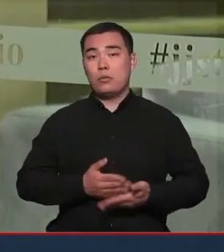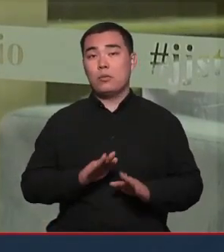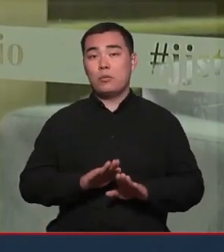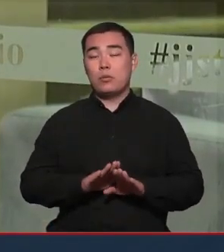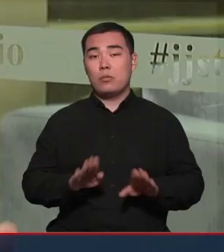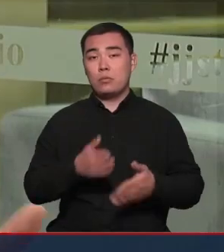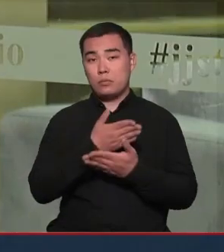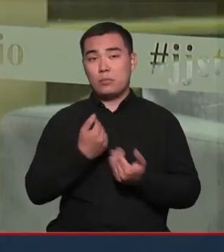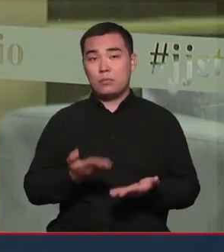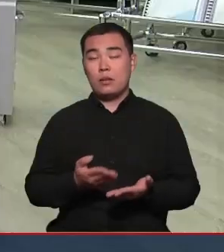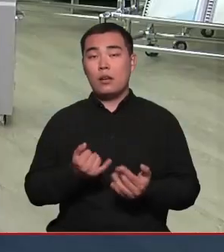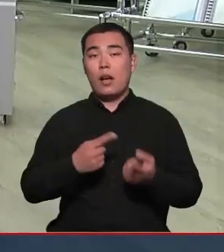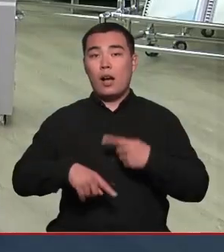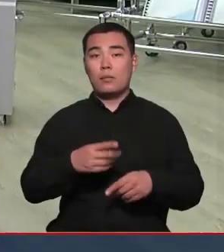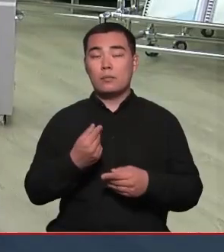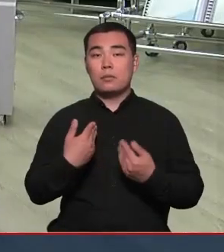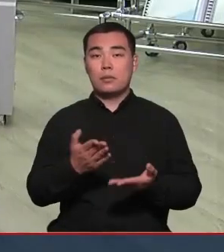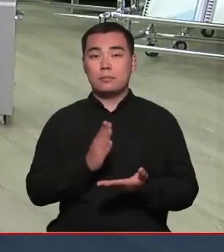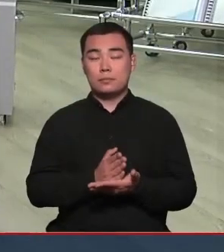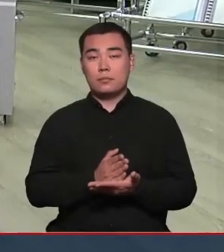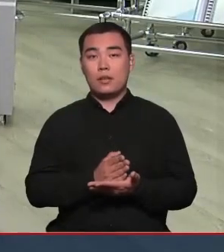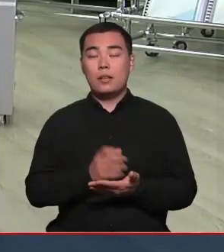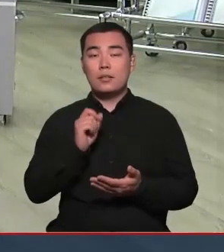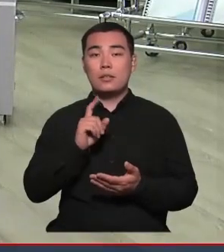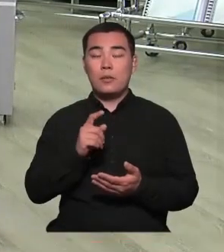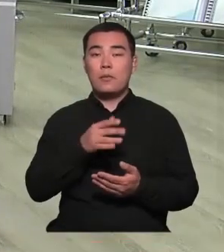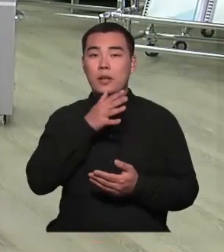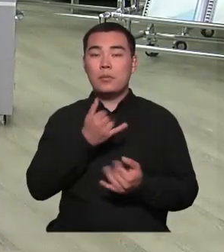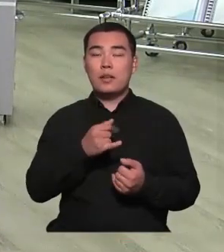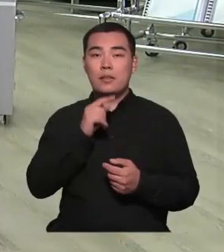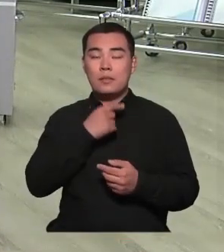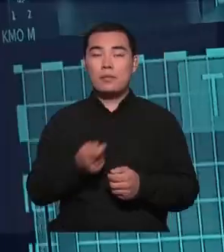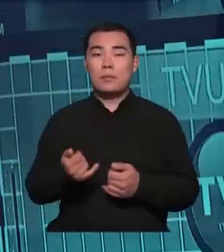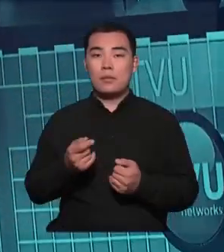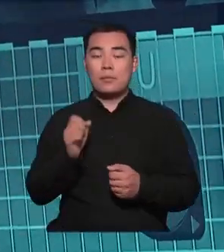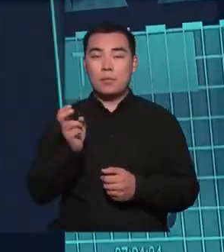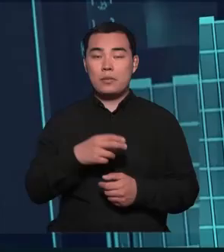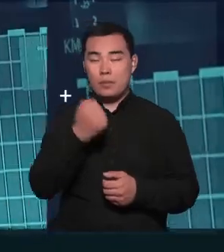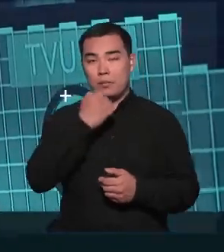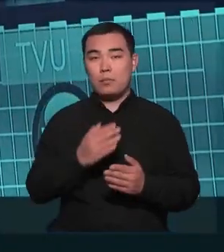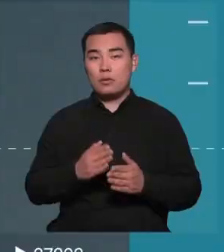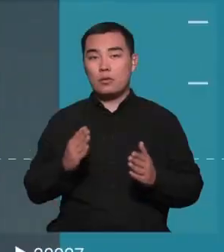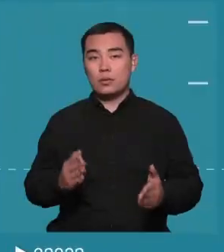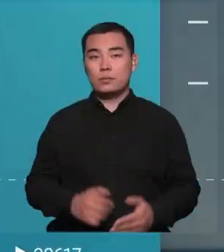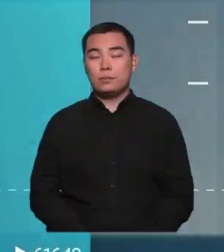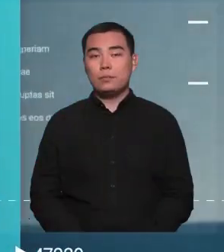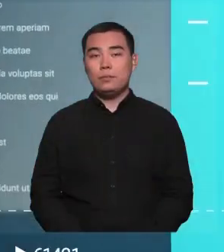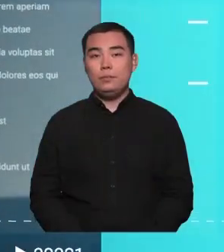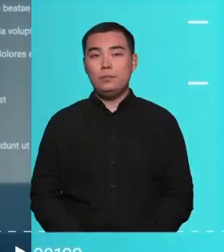жоқ. Біз алған ақшан қайтарамыз. Алтын уақытыңызды бөліп келгеніңізге көп рахмет айтамыз.